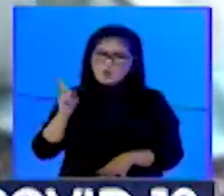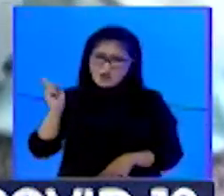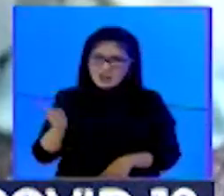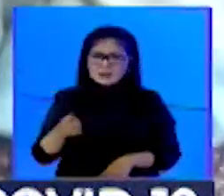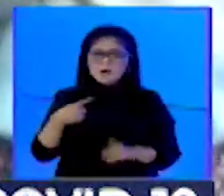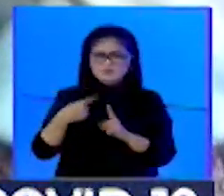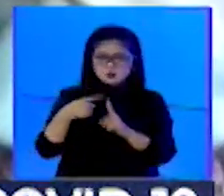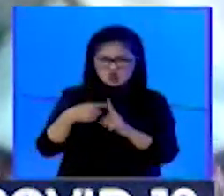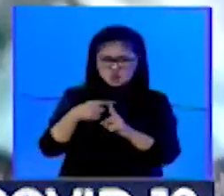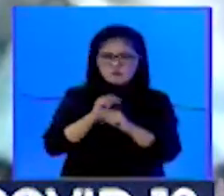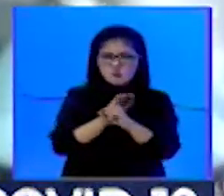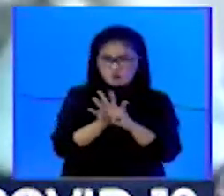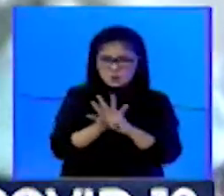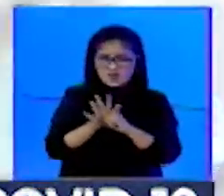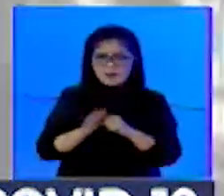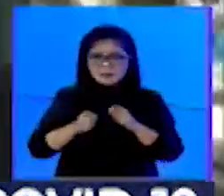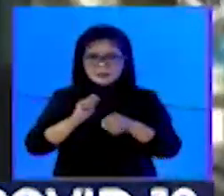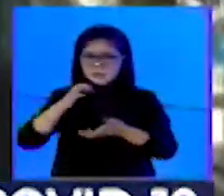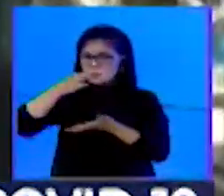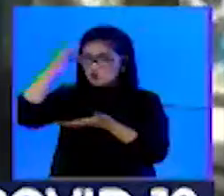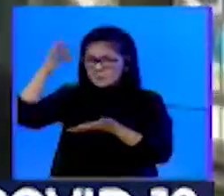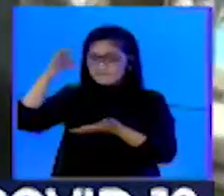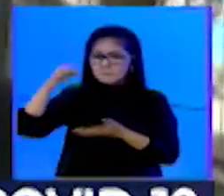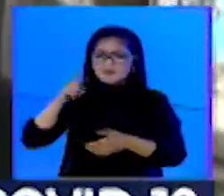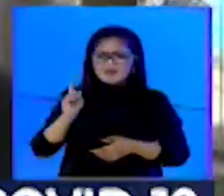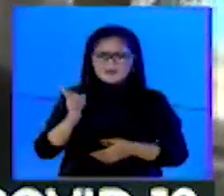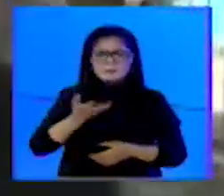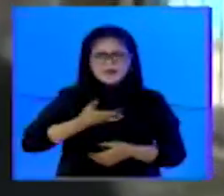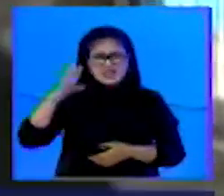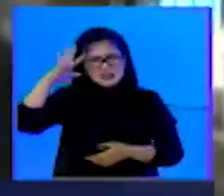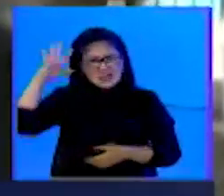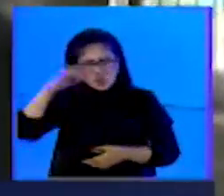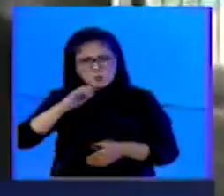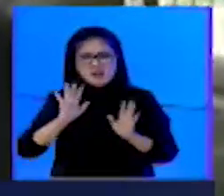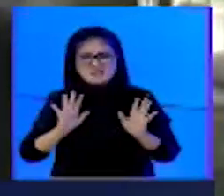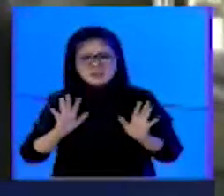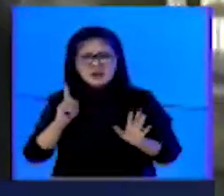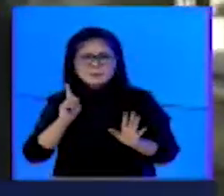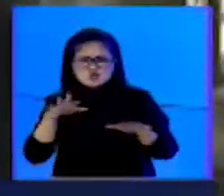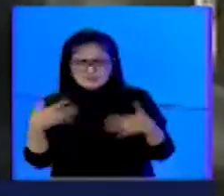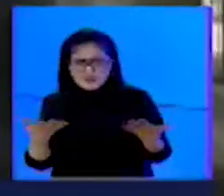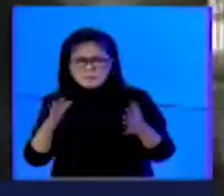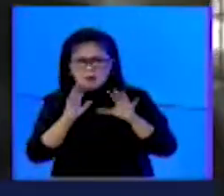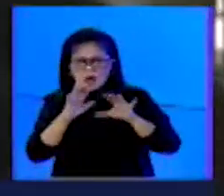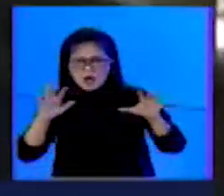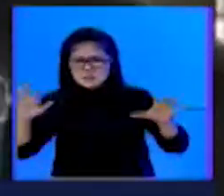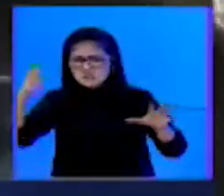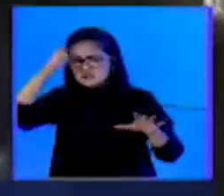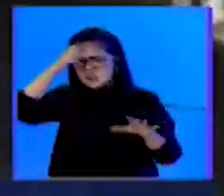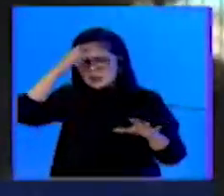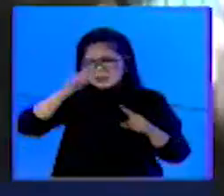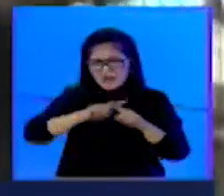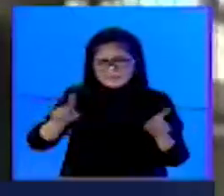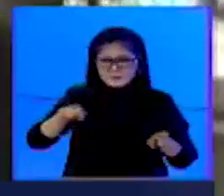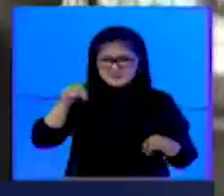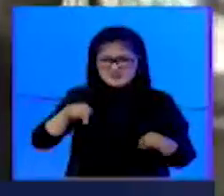tes. Ya pengen tahu aja, takutnya kan sekarang banyak yang sakit corona tanpa gejala gitu kan. Takutnya saya